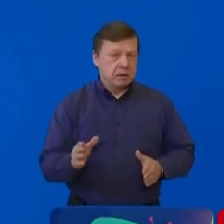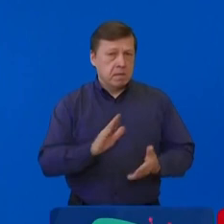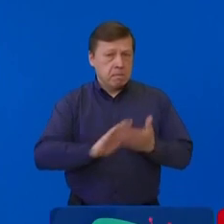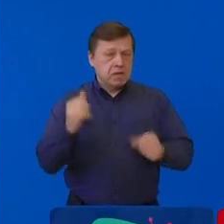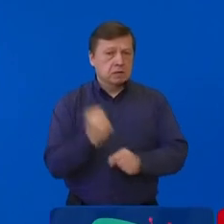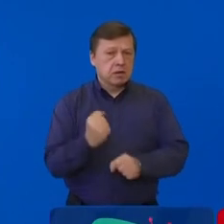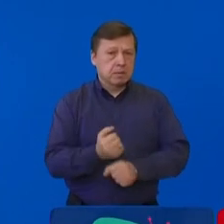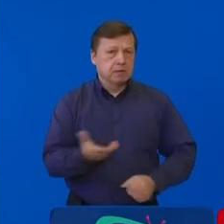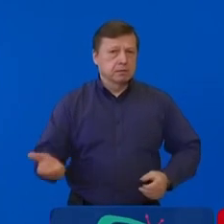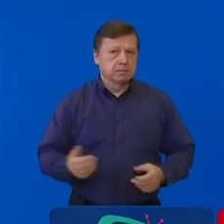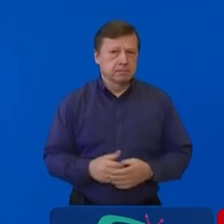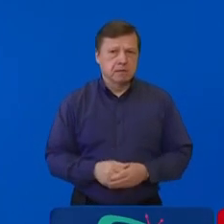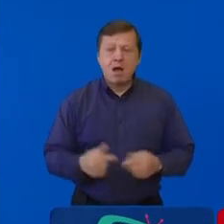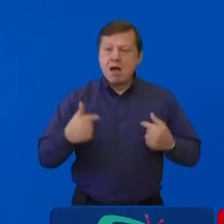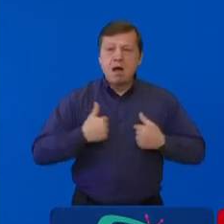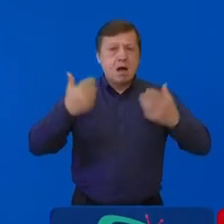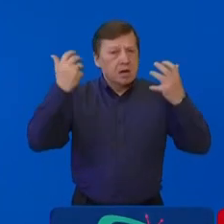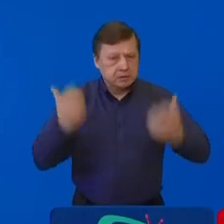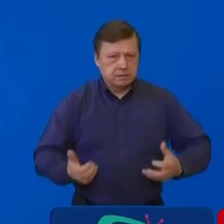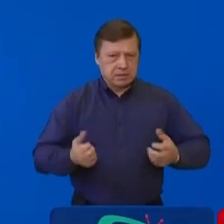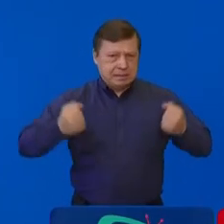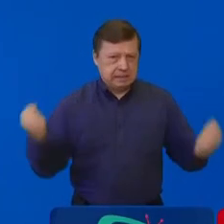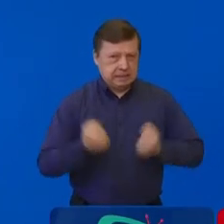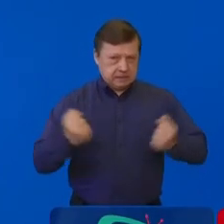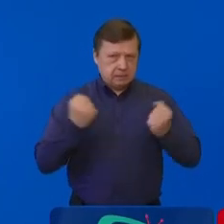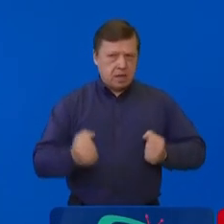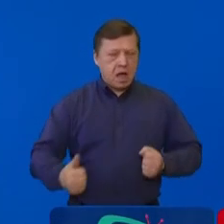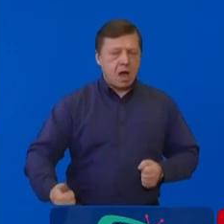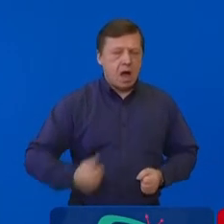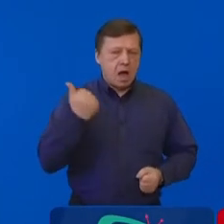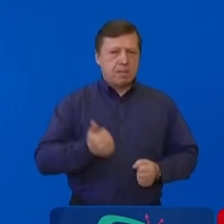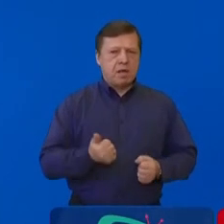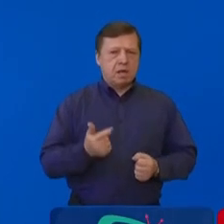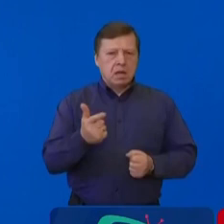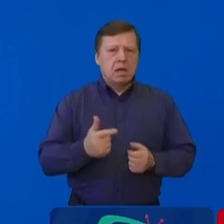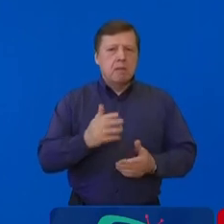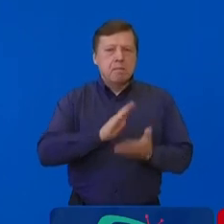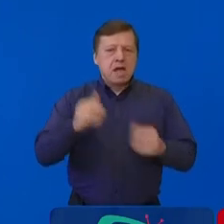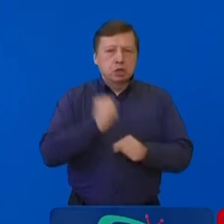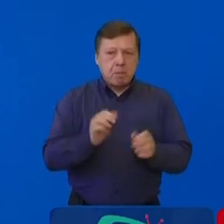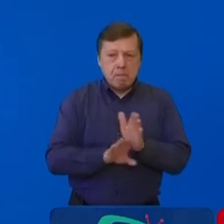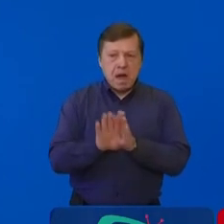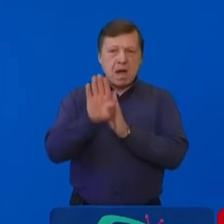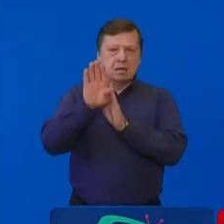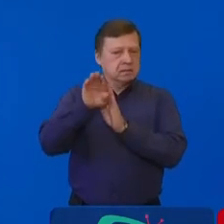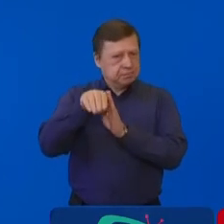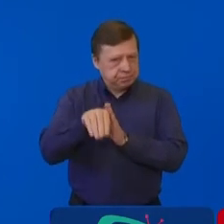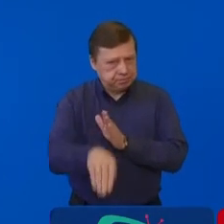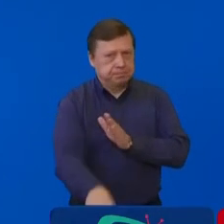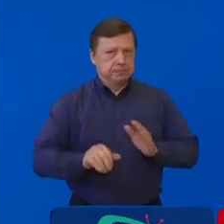pułapów. Ja chcę zrobić wszystko, żeby zmniejszyć wzrost bezrobocia, ponieważ to